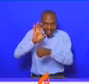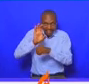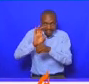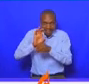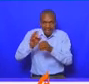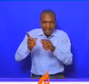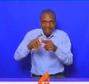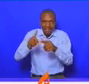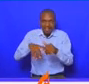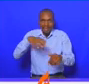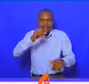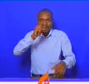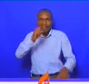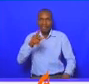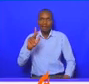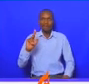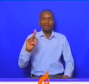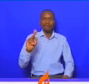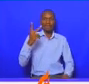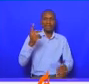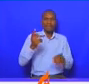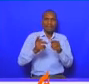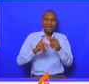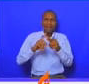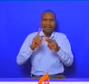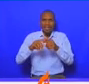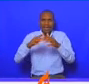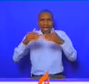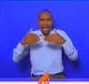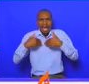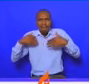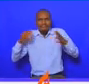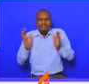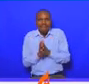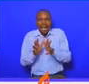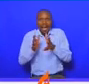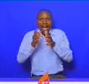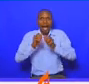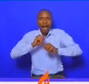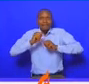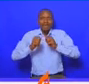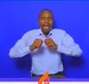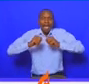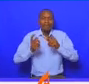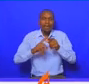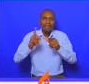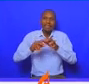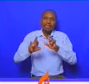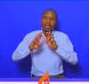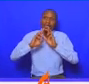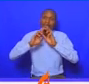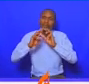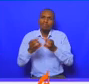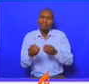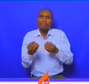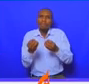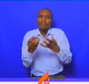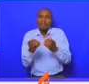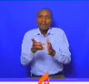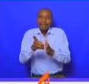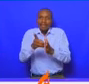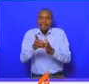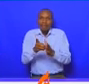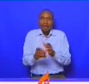Kenya, Willis Aruta, nigo, bago, kero mworo beli yyo, woyigo kora liya, amaga nianda mange, ajibaga